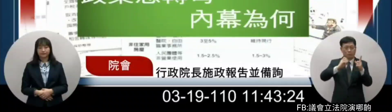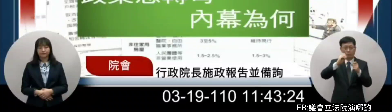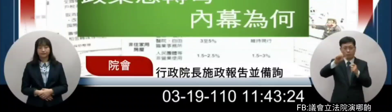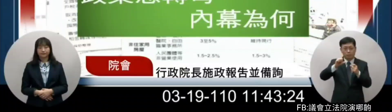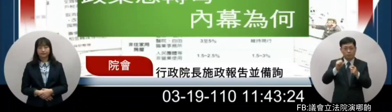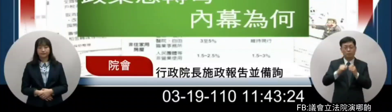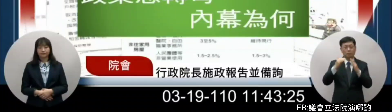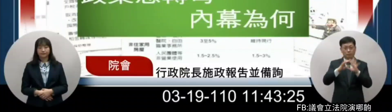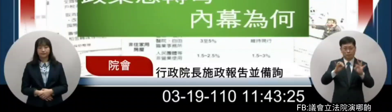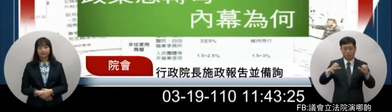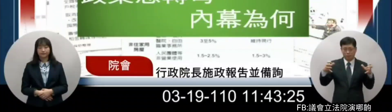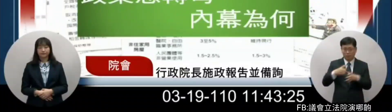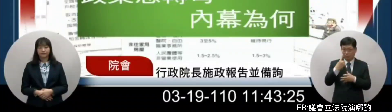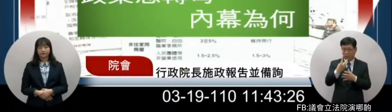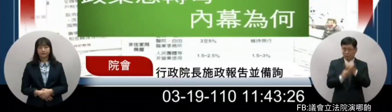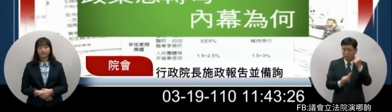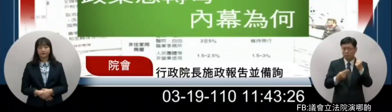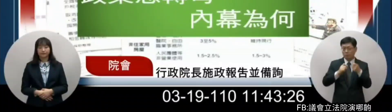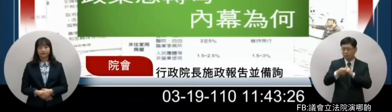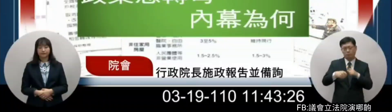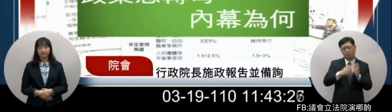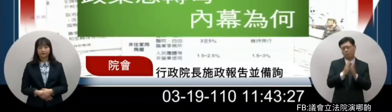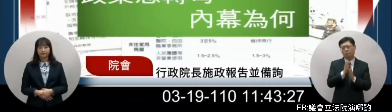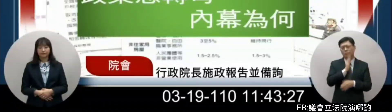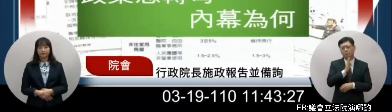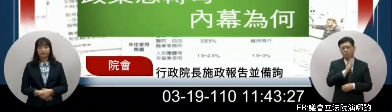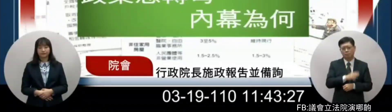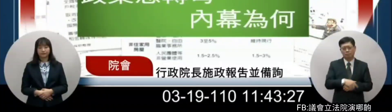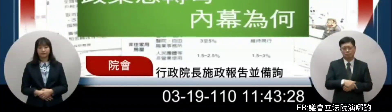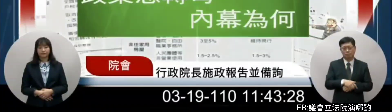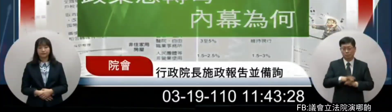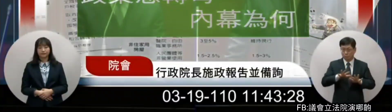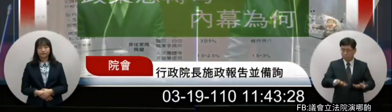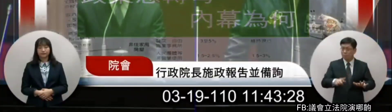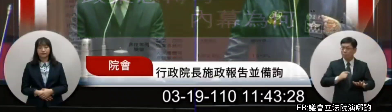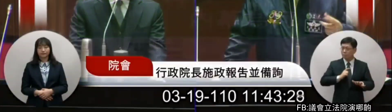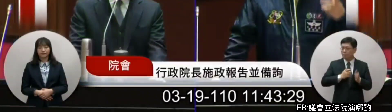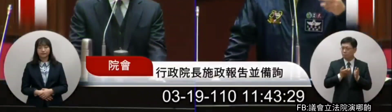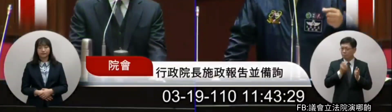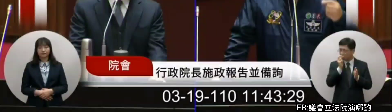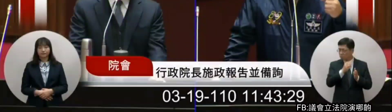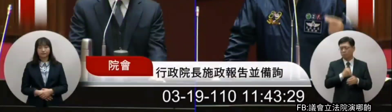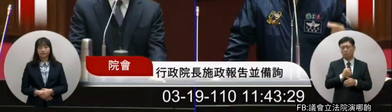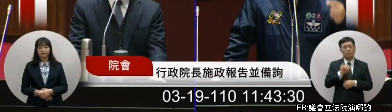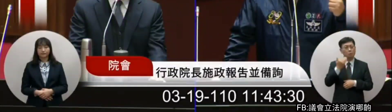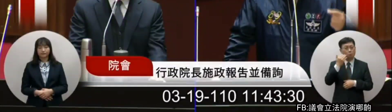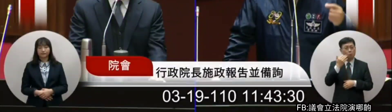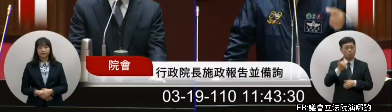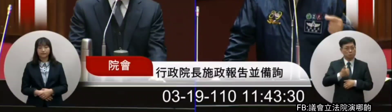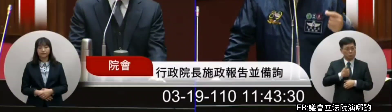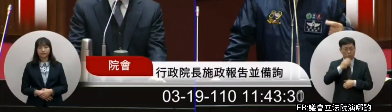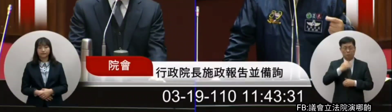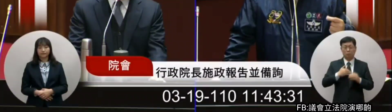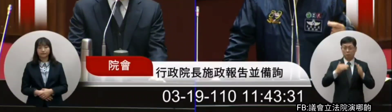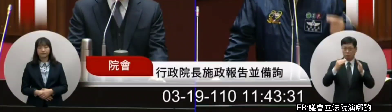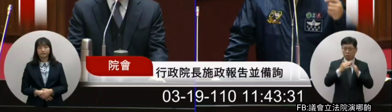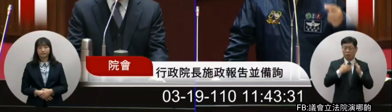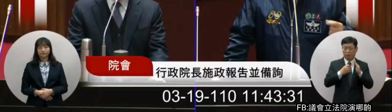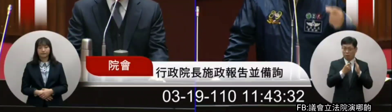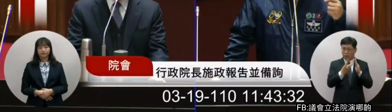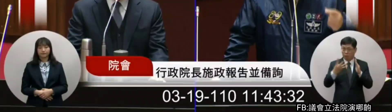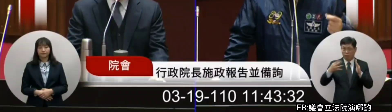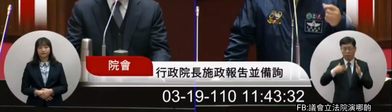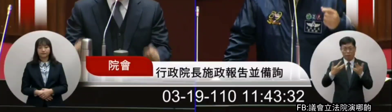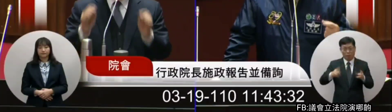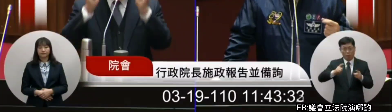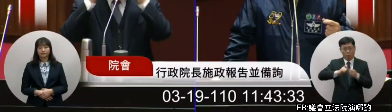是房地合一税，都没有效果。所以本席可以预见，假如没有囤房税 来